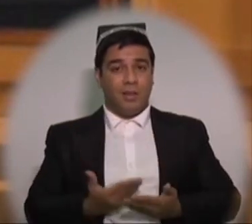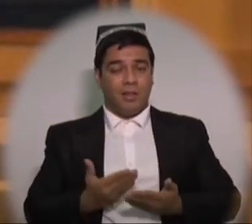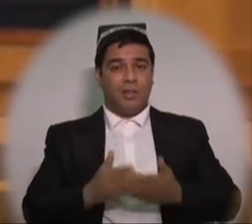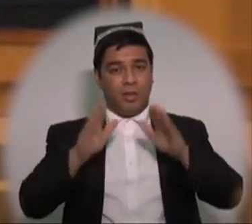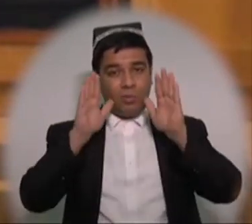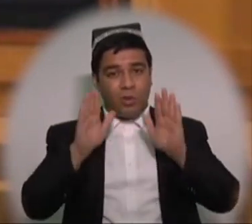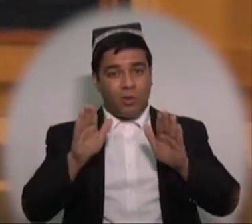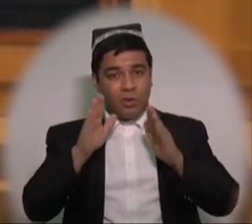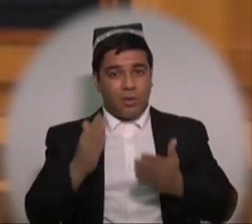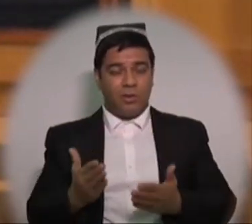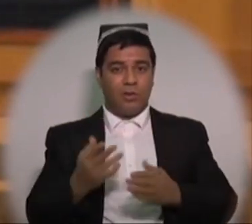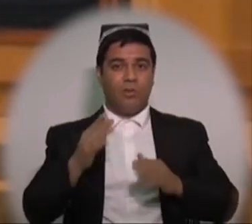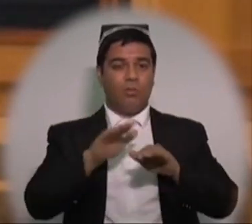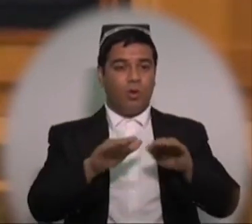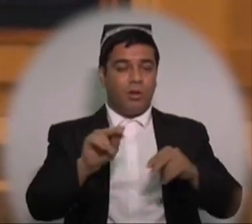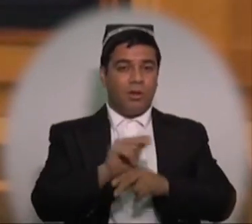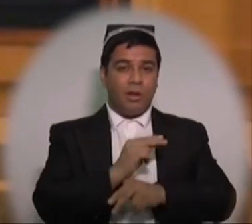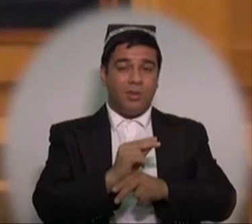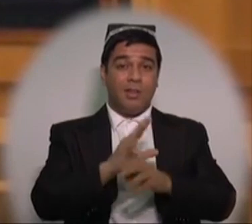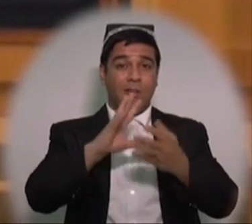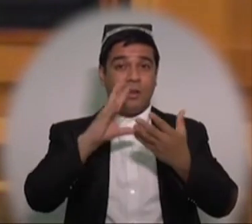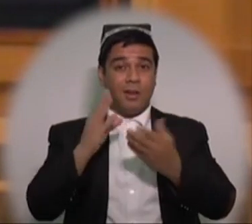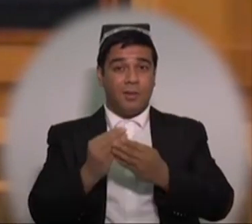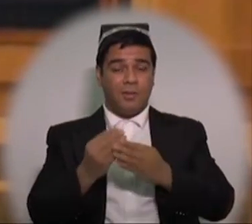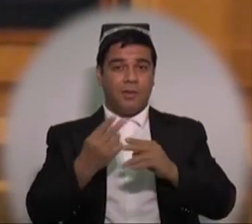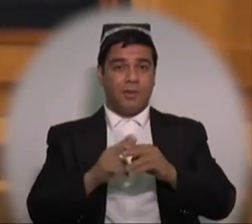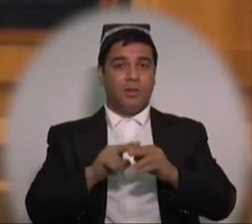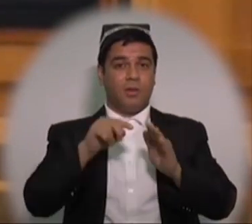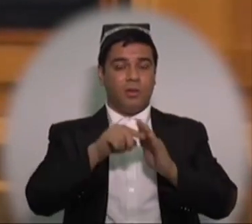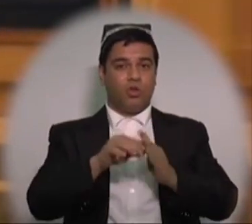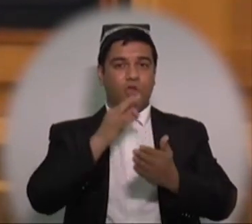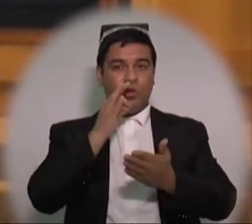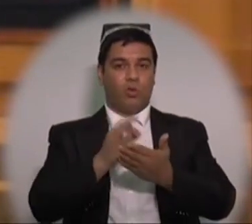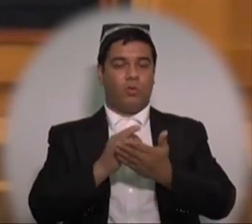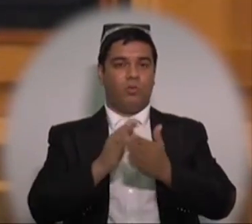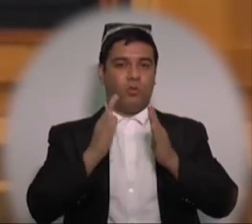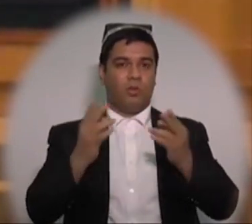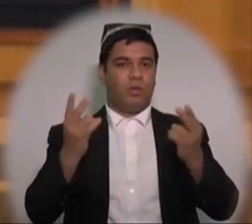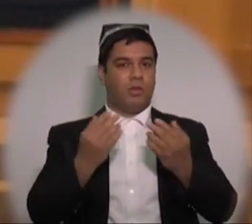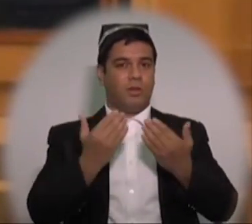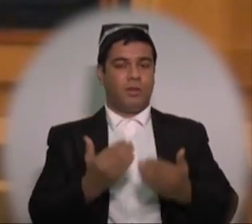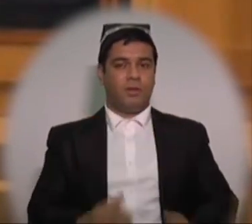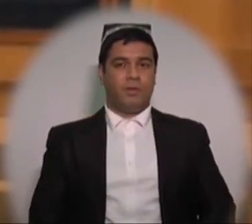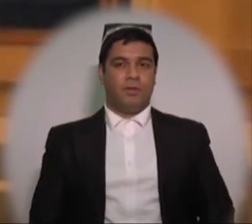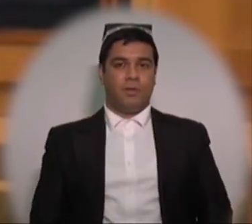ibodat qilish uchun, bola tarbiyasi va boshqalarga demak javob beradigan tarzda